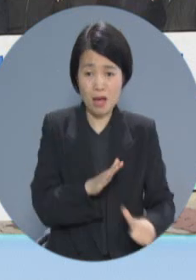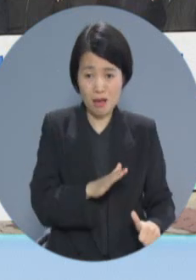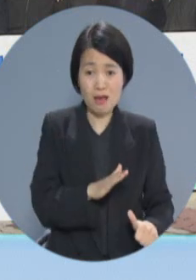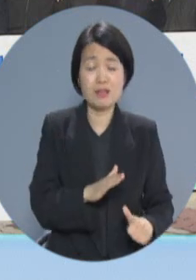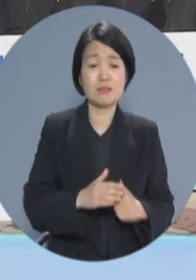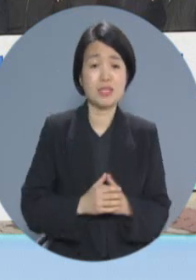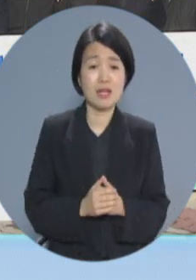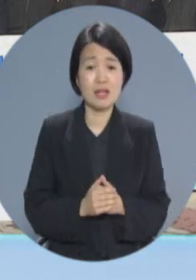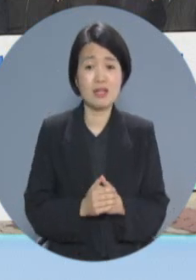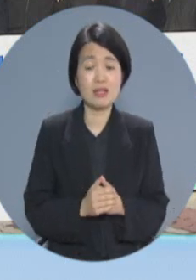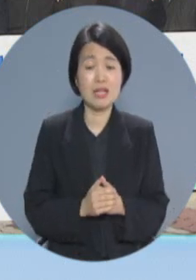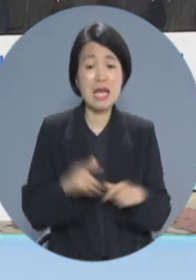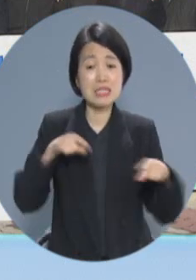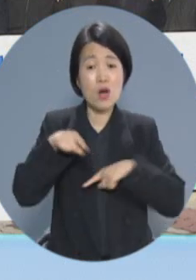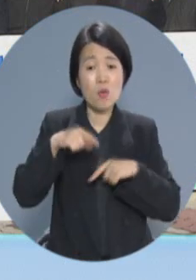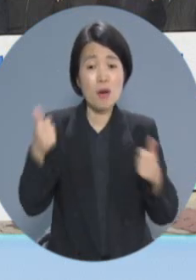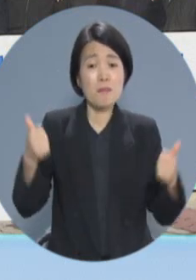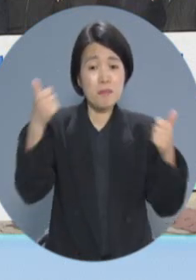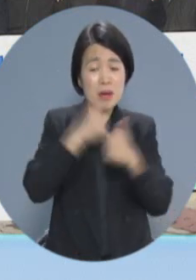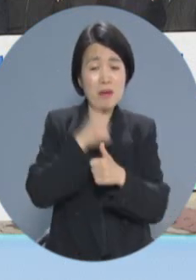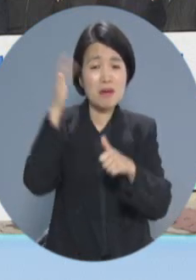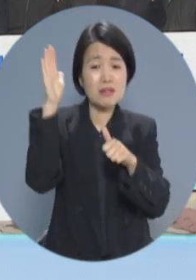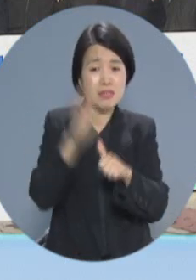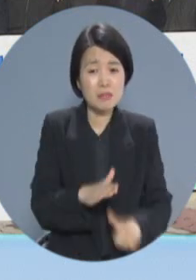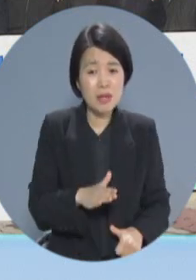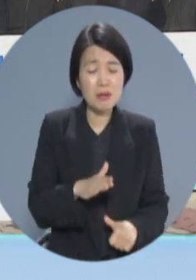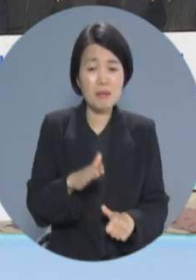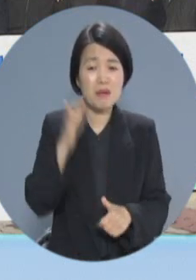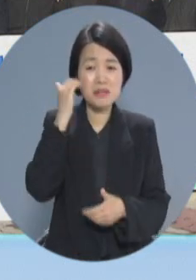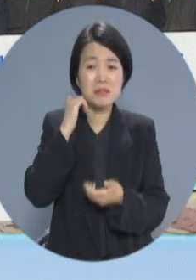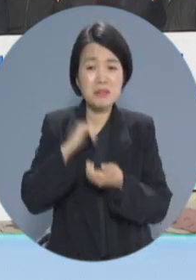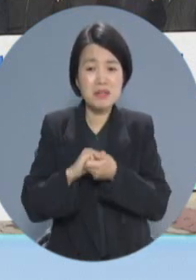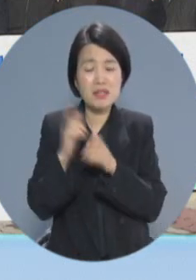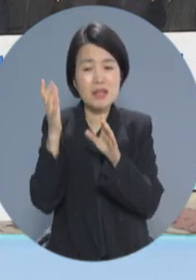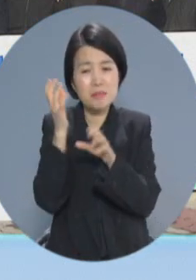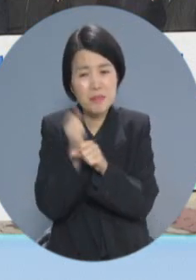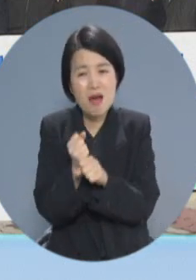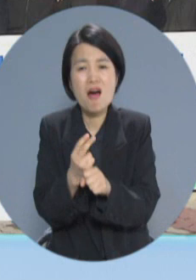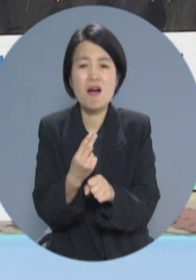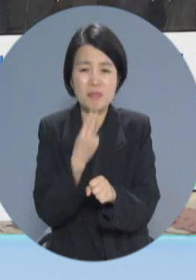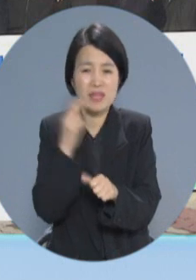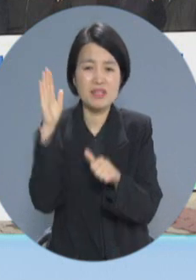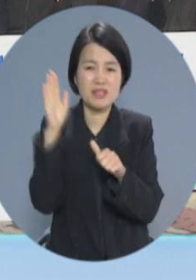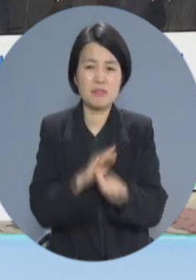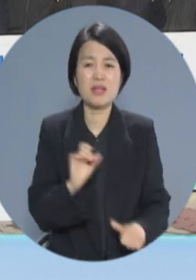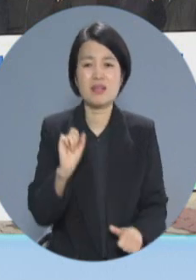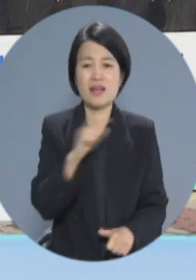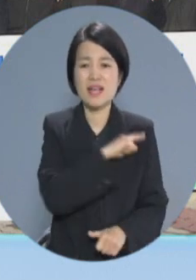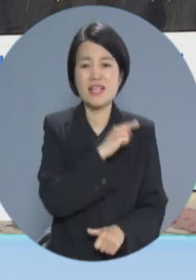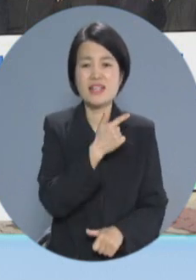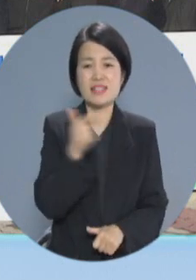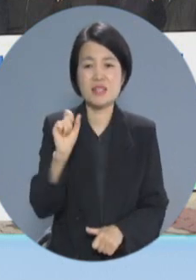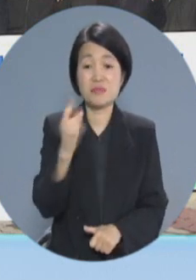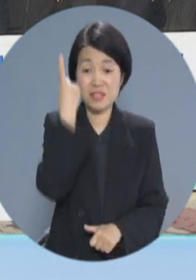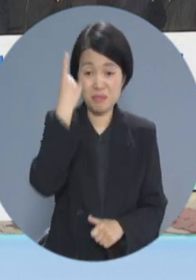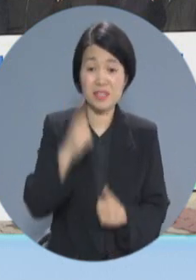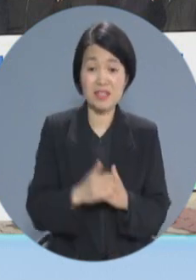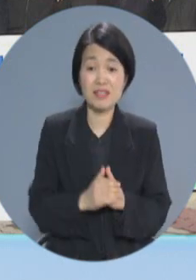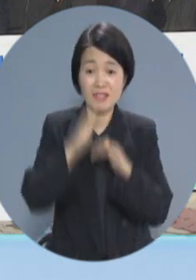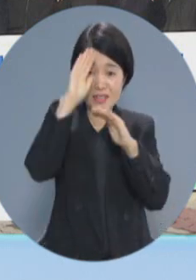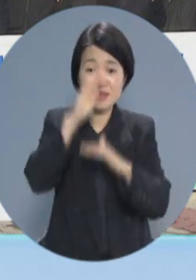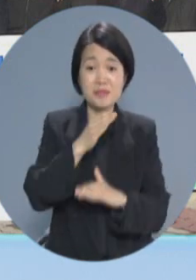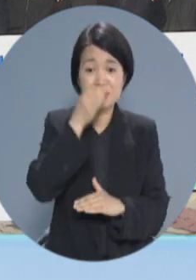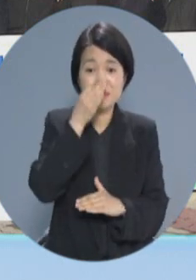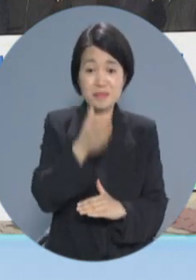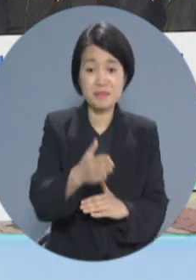마셨습니다. 정권 재창출 실패로 청와대에 더 이상 기댈 게 없다는 것이 실패의 가장 큰 원인으로 꼽히고 있습니다.